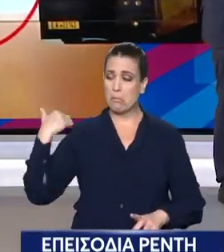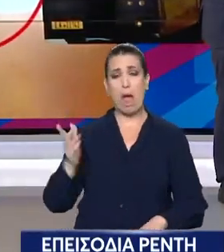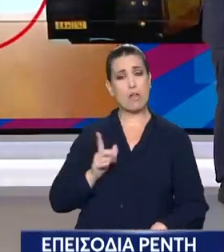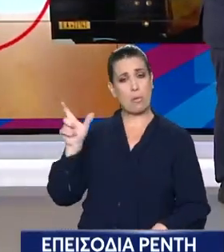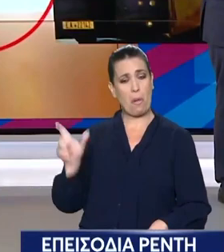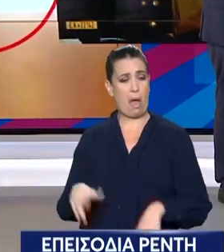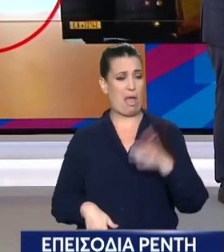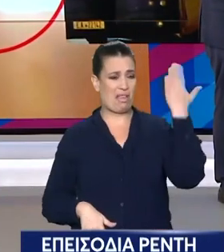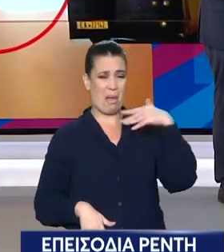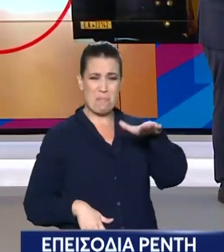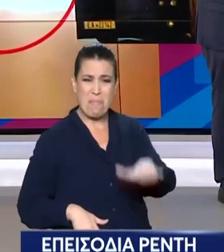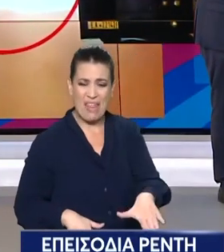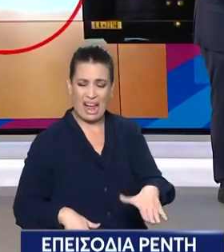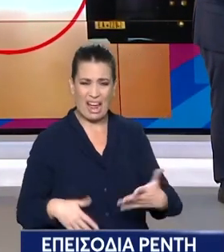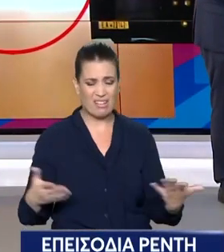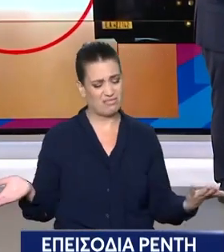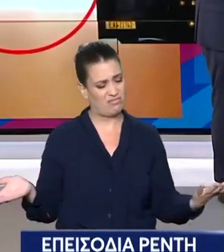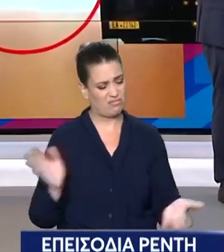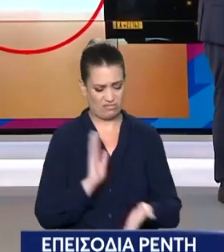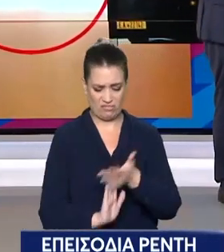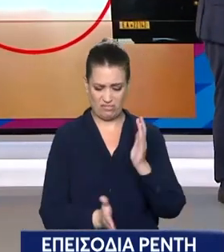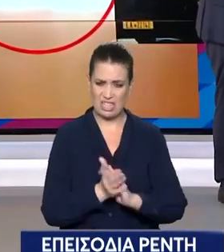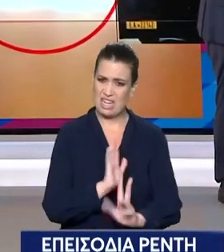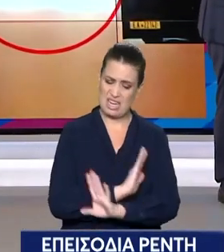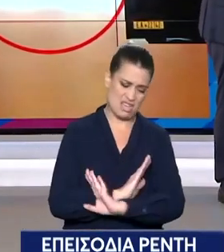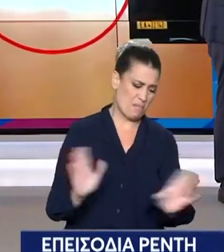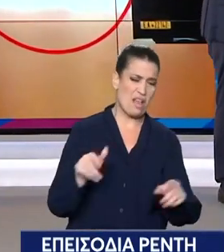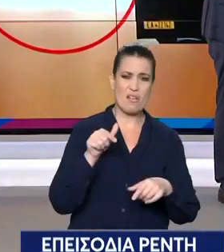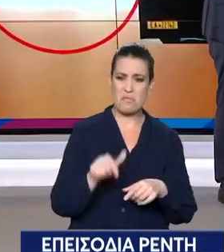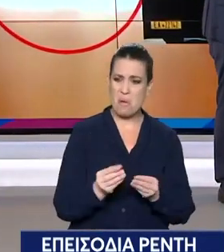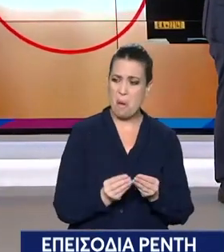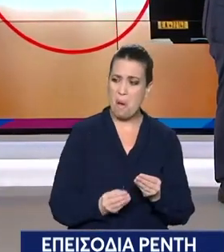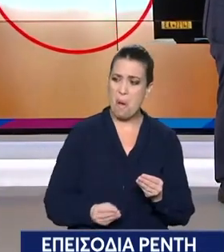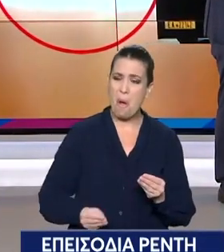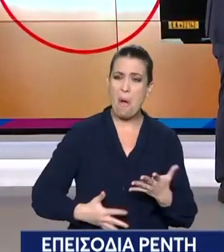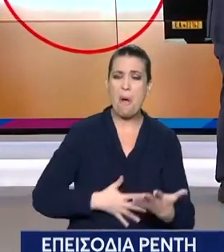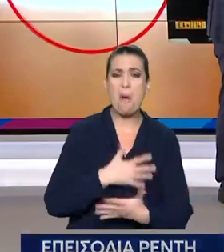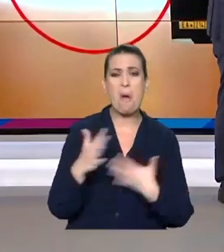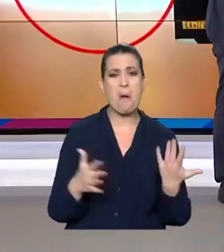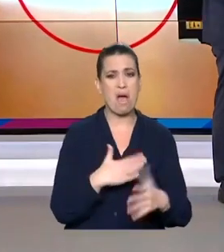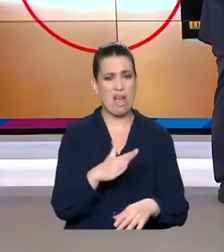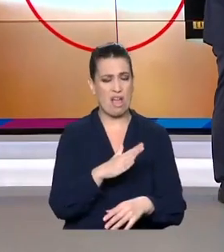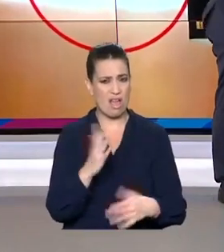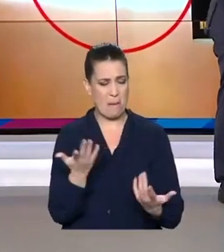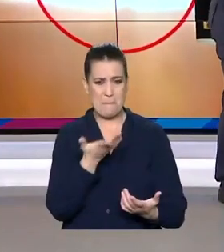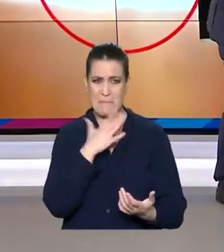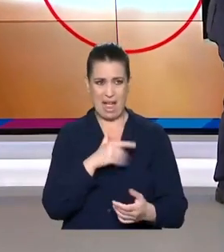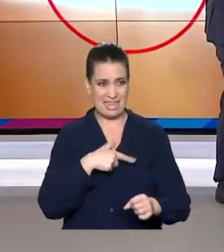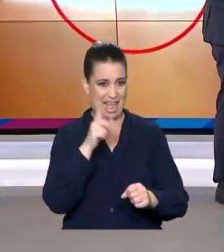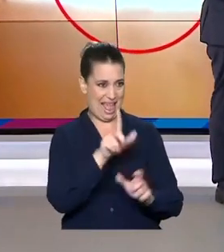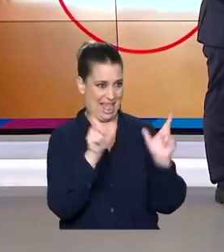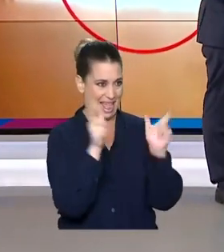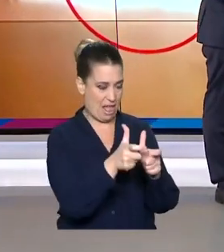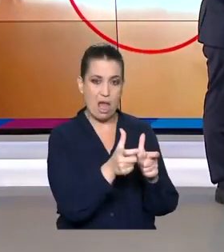παιδί. Και αυτό το πράγμα δεν σταματάει. Είναι μια λερναία ύδρα. Να δούμε λίγο εδώ. Κόβουμε κεφάλια και εμφανίζονται άλλα 10. Ναι. Αυτή είναι